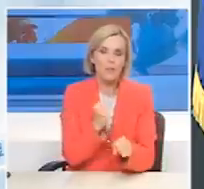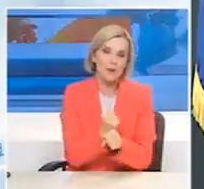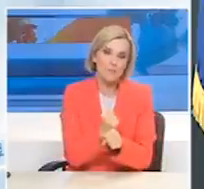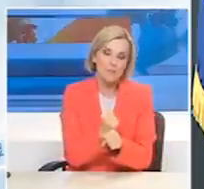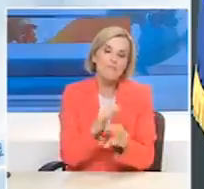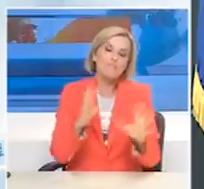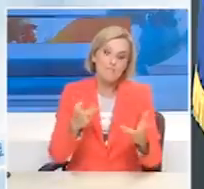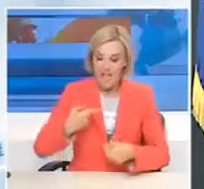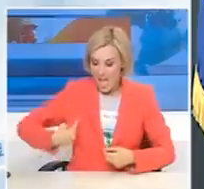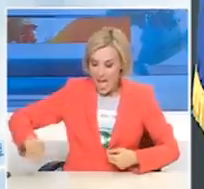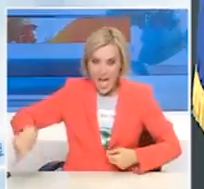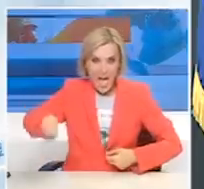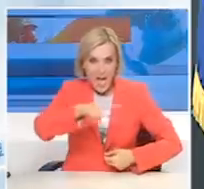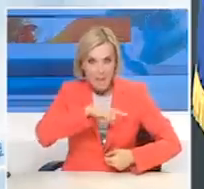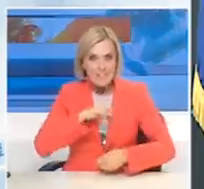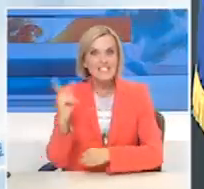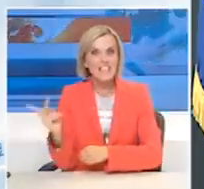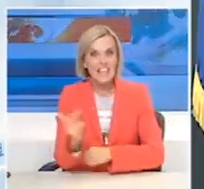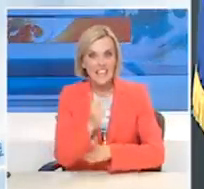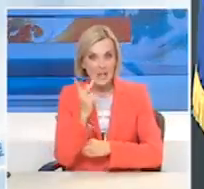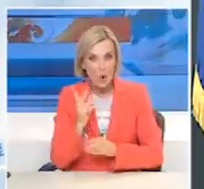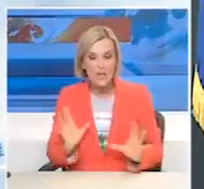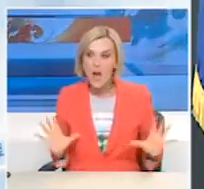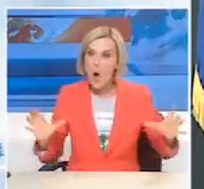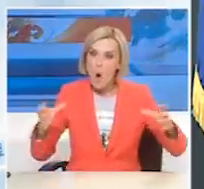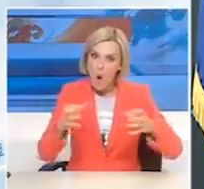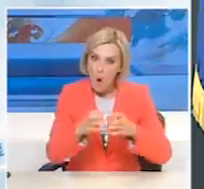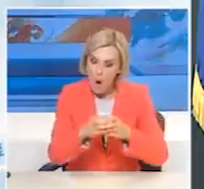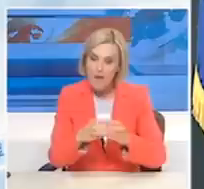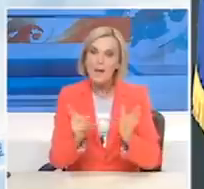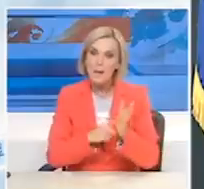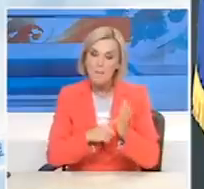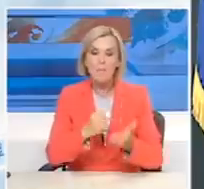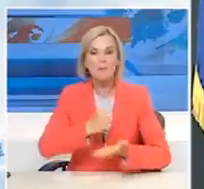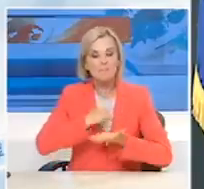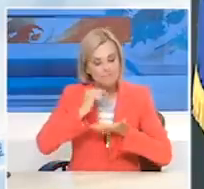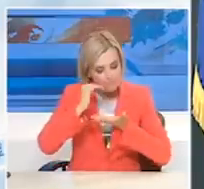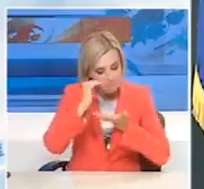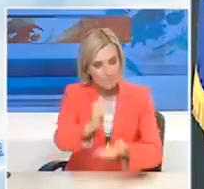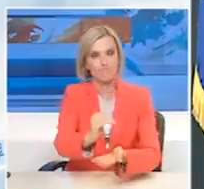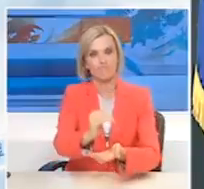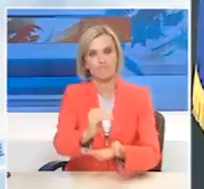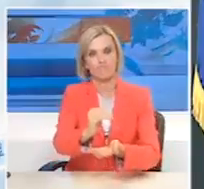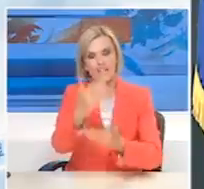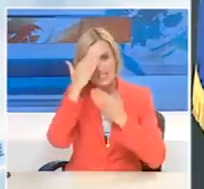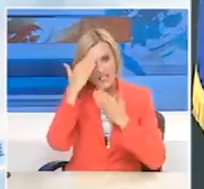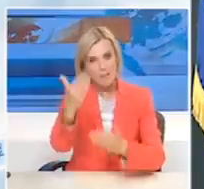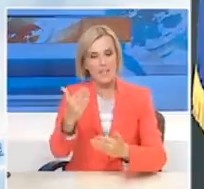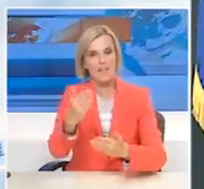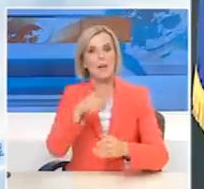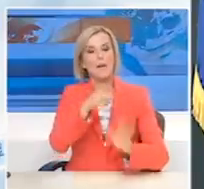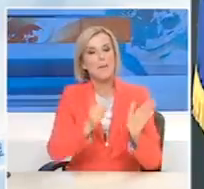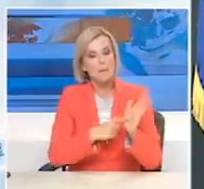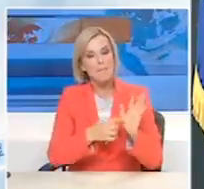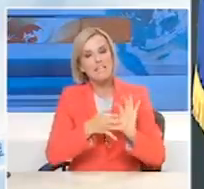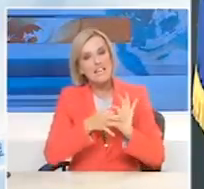κοινωνία, νομίζω πρέπει να τις επιβραβεύσουμε ακόμα περισσότερο για αυτό τους το ρόλο και να τους δίνουμε ταυτόχρονα εφόδια και κίνητρα να συνεχίσουν